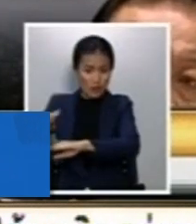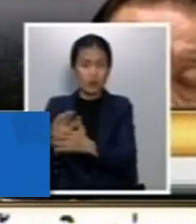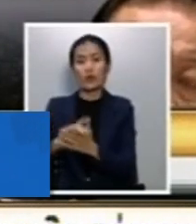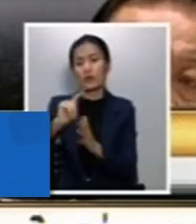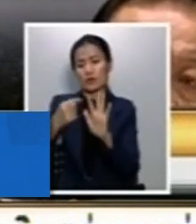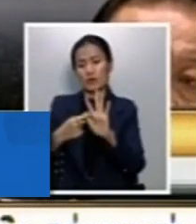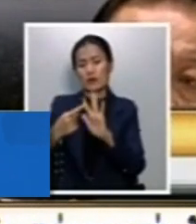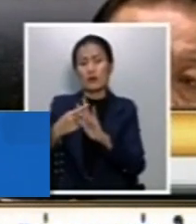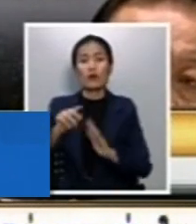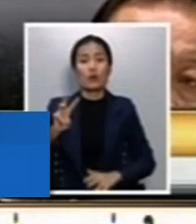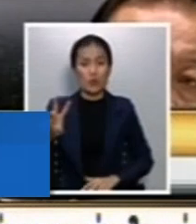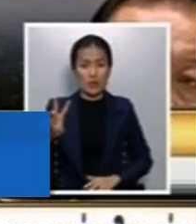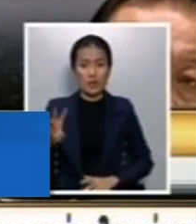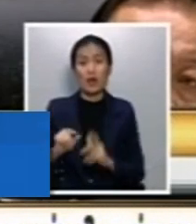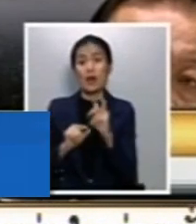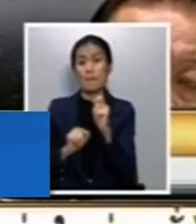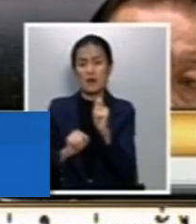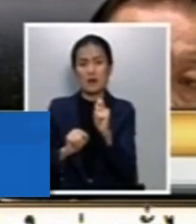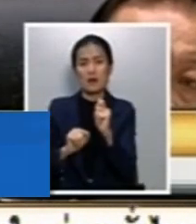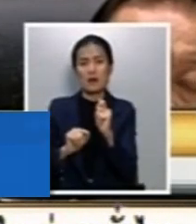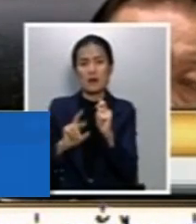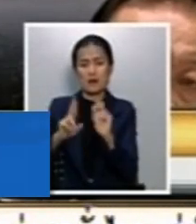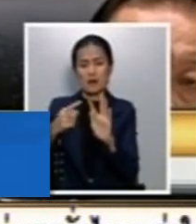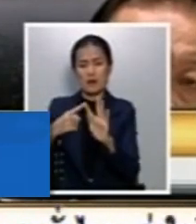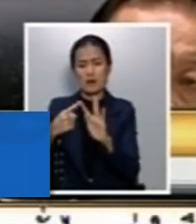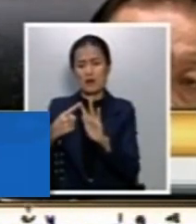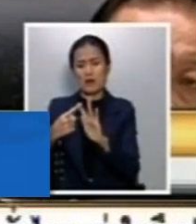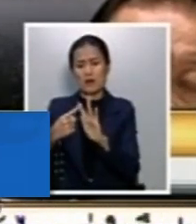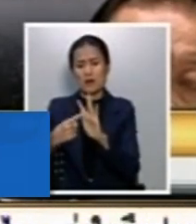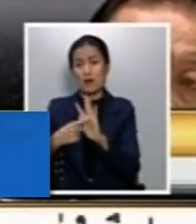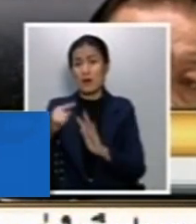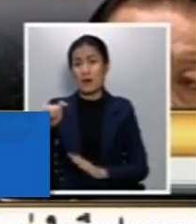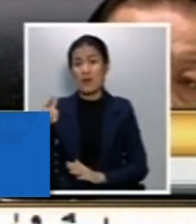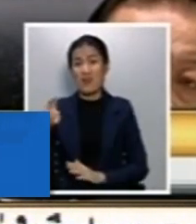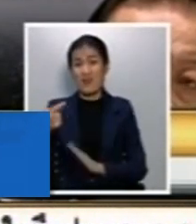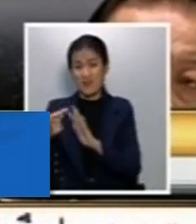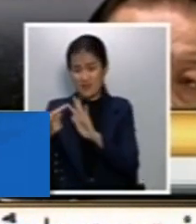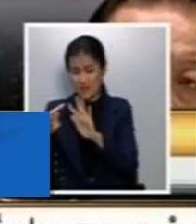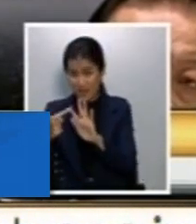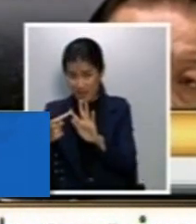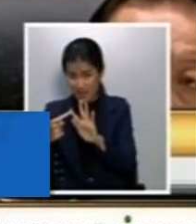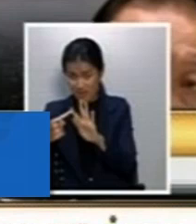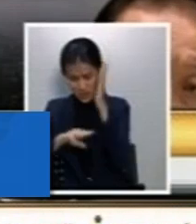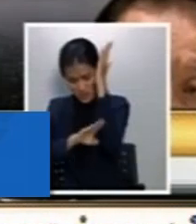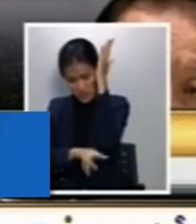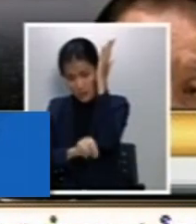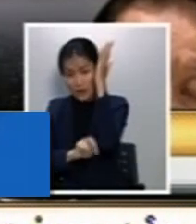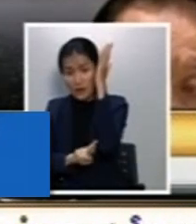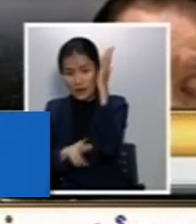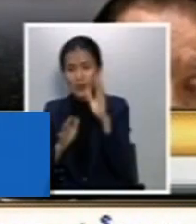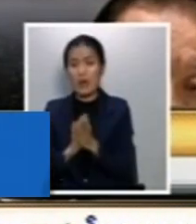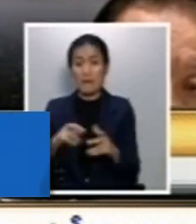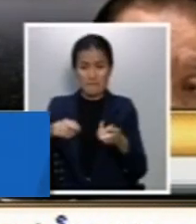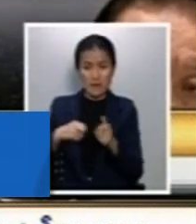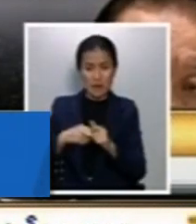ระแวงว่าอาจจะมีการสร้างเอกสารเท็จว่าการยิงเกิดจากอุบัติเหตุแต่จริงๆอาจจะไม่ใช่อุบัติเหตุฟังส.ส.พรรคประชาชาติ